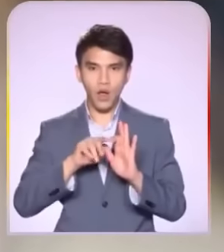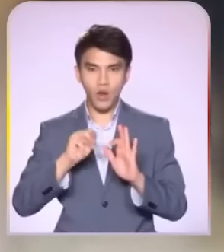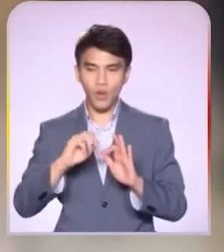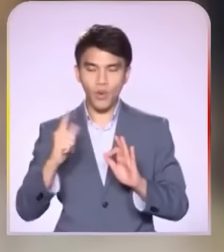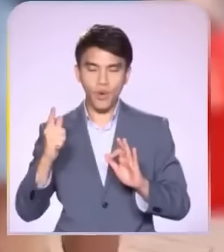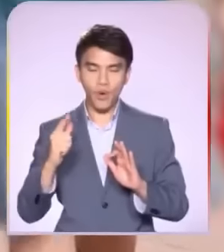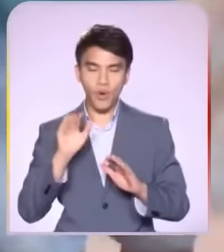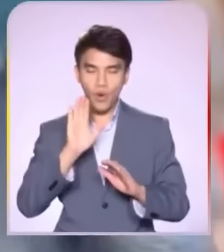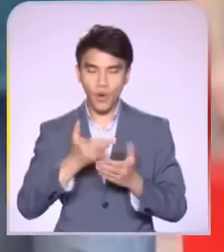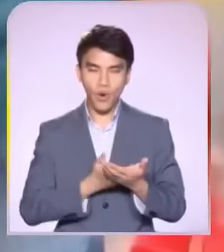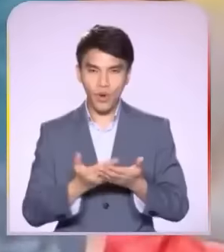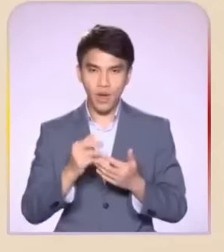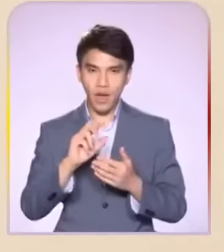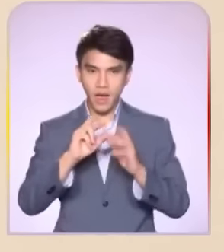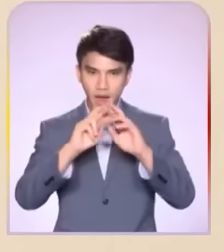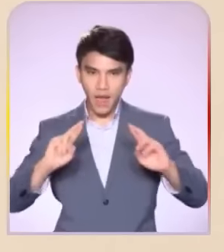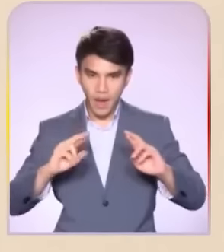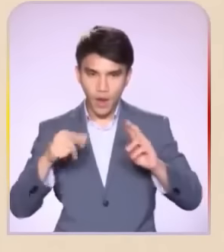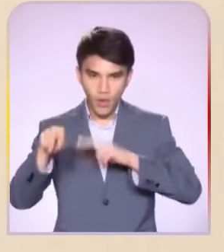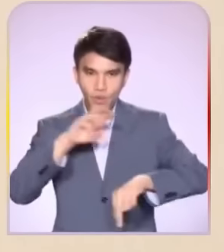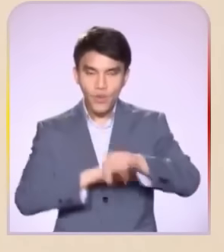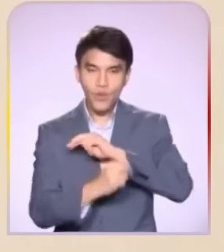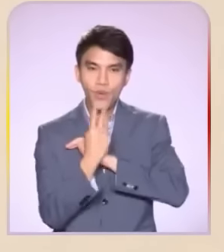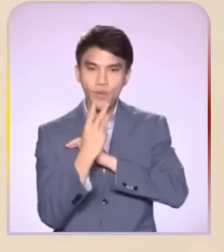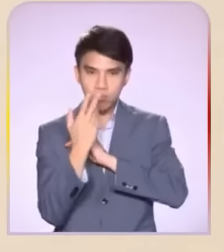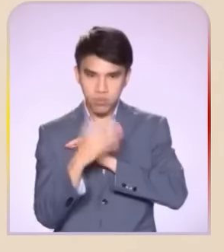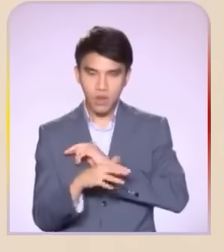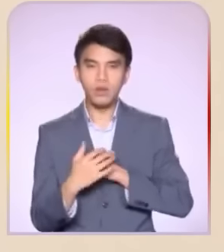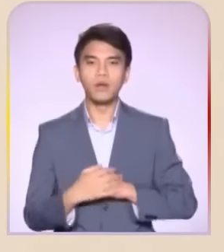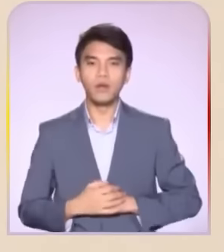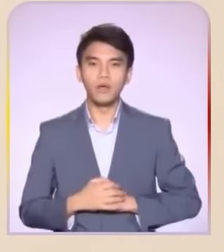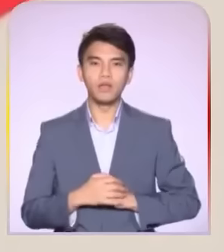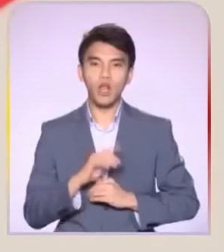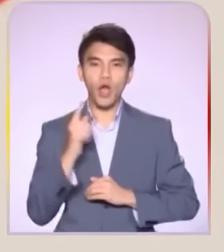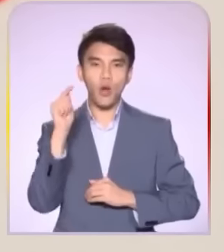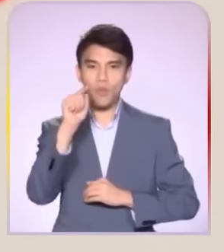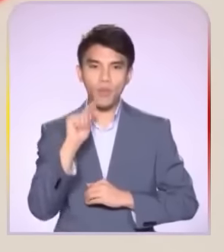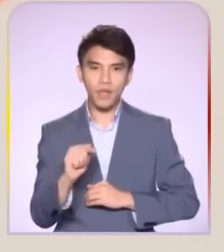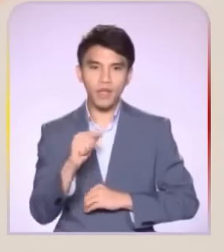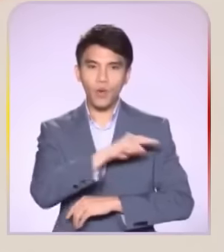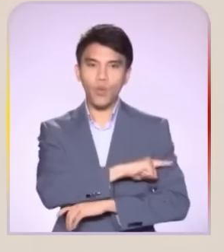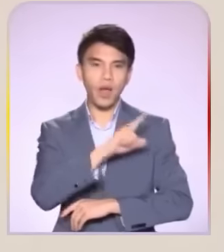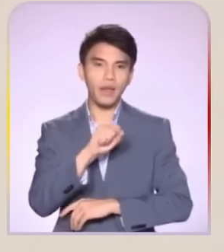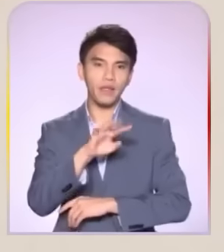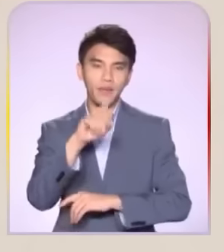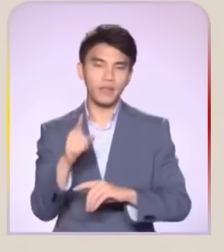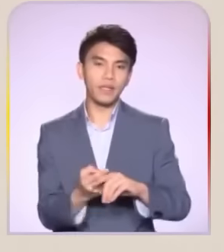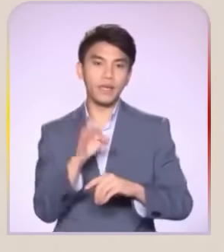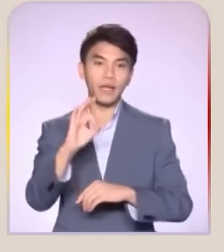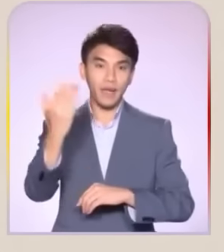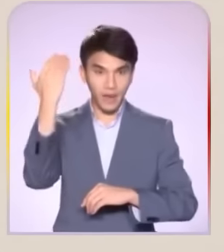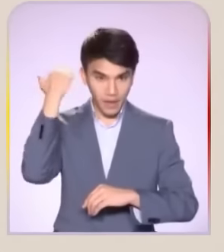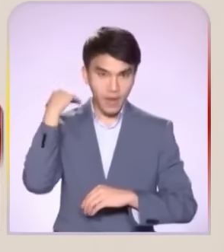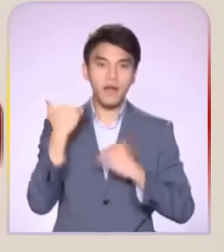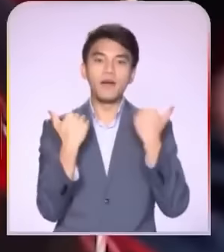ทองที่ลูกค้าซื้อจากร้านแม่ตั๊กเนี่ยไปตรวจสอบหาปริมาณทองคำและเปอร์เซ็นต์ทองคำตั้งแต่วันที่24กันยายนที่ผ่านมา